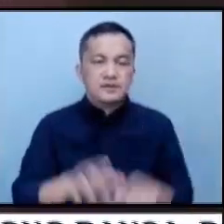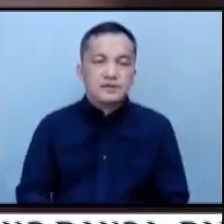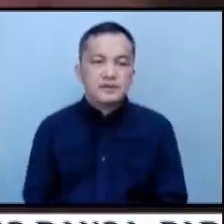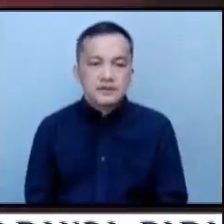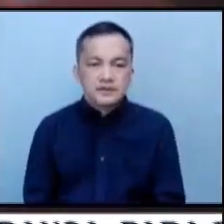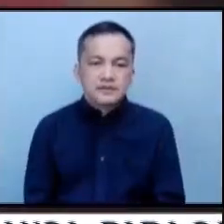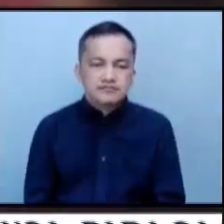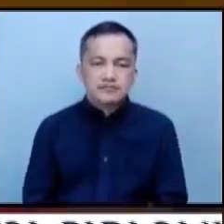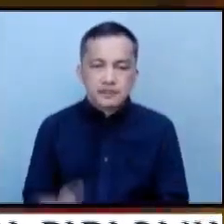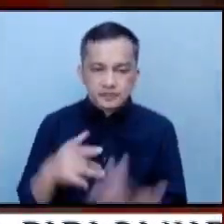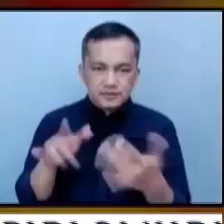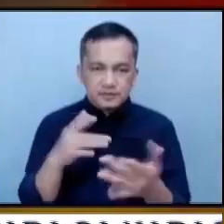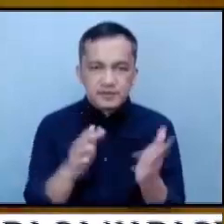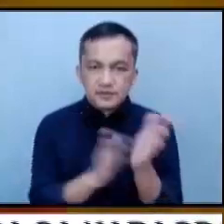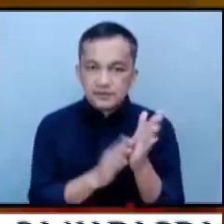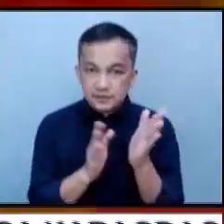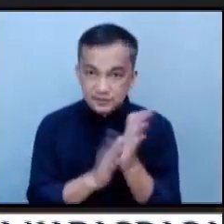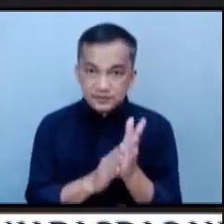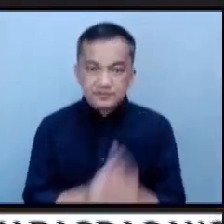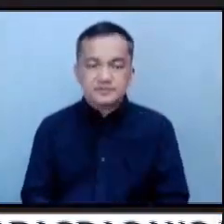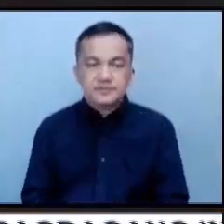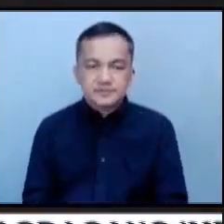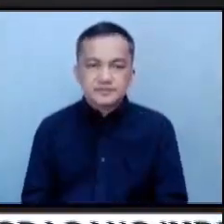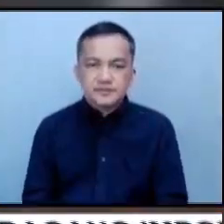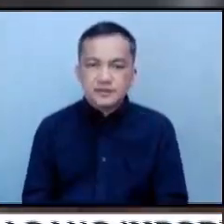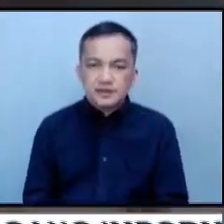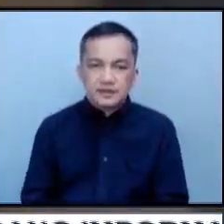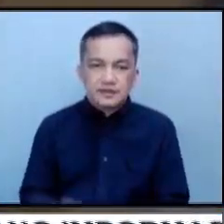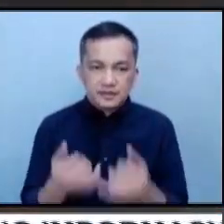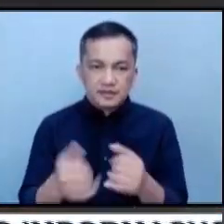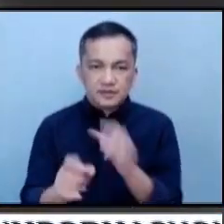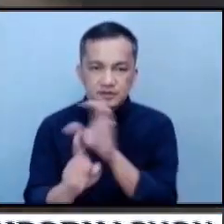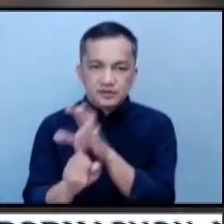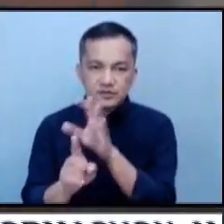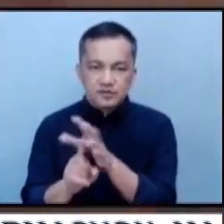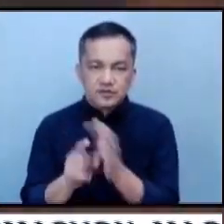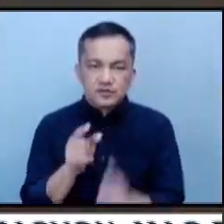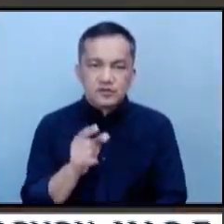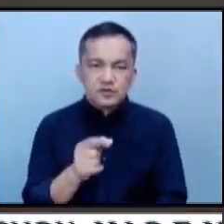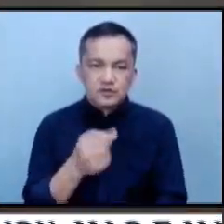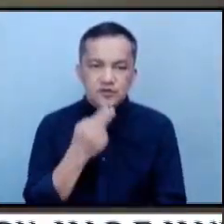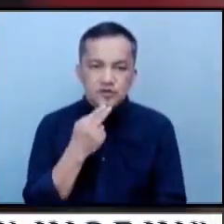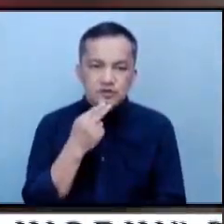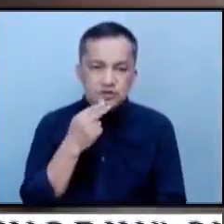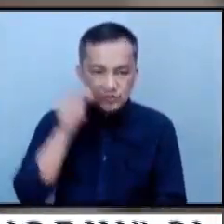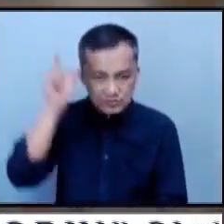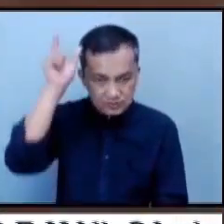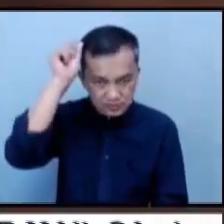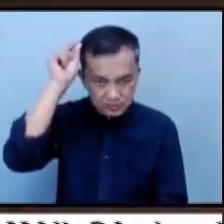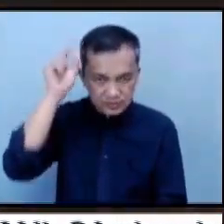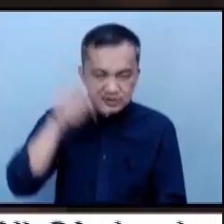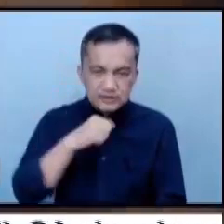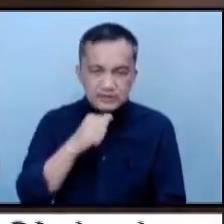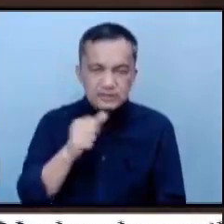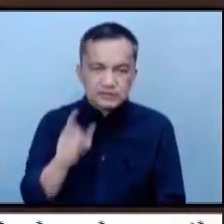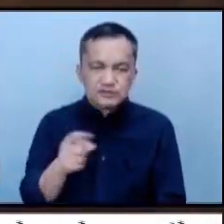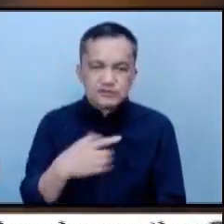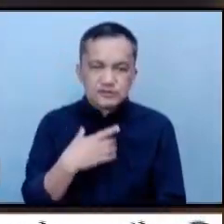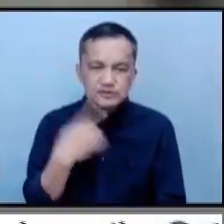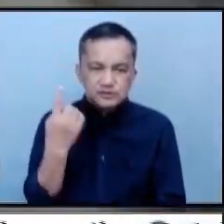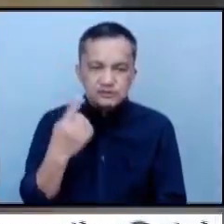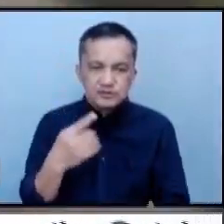man o eskwelahan. Ngayon, ang trending na cute hair accessory na ito ay hindi lamang kinagigiliwan ng mga Gen